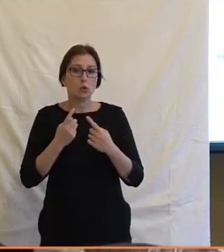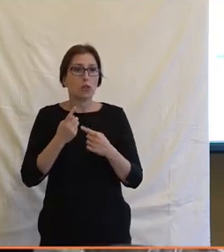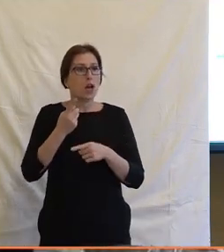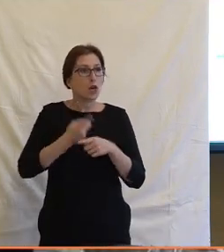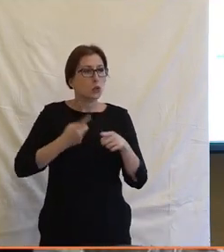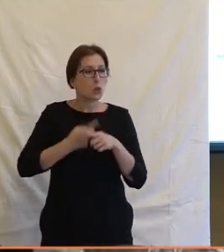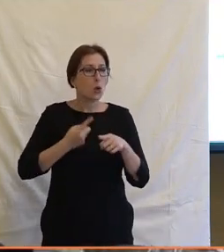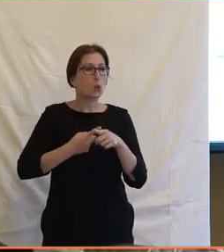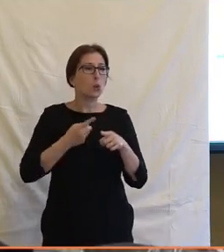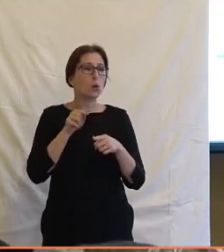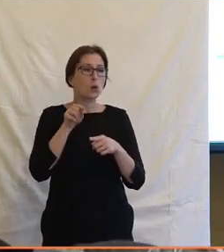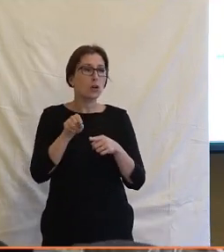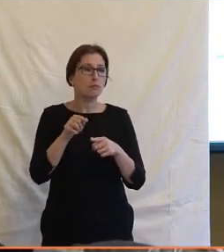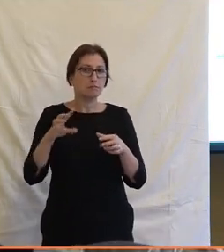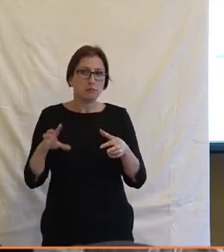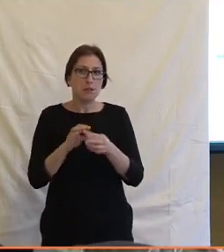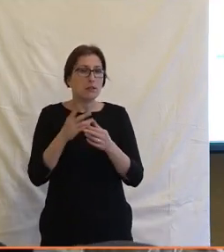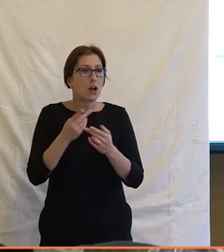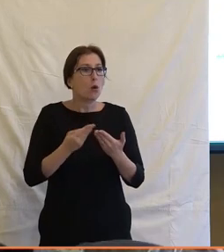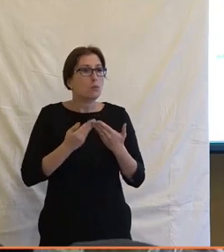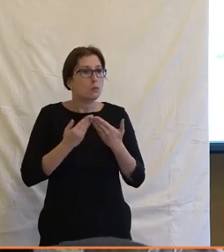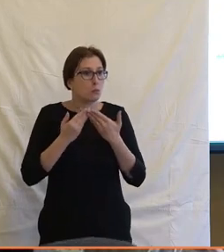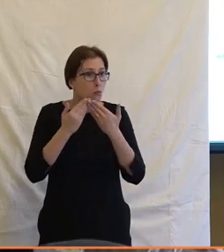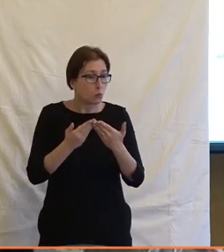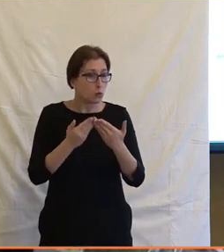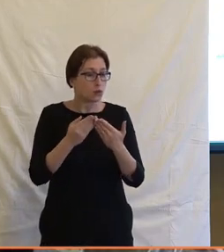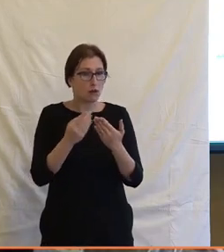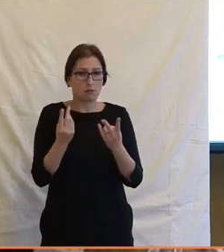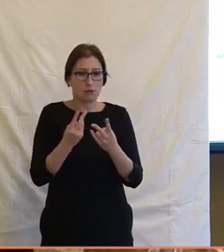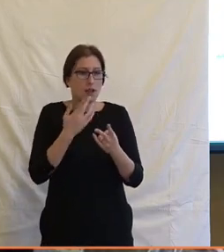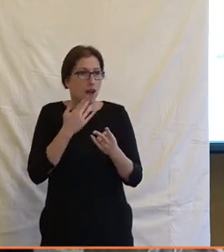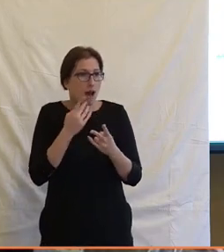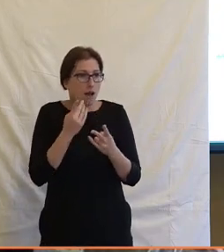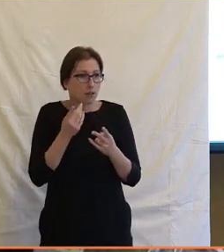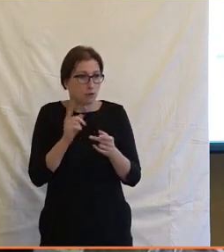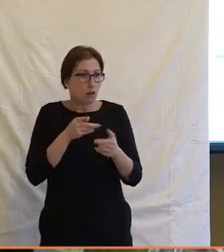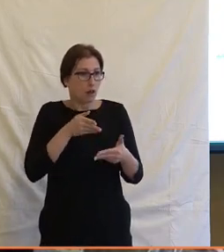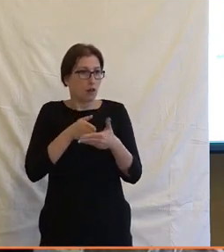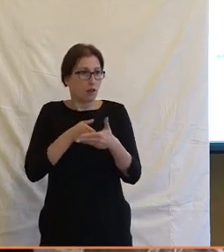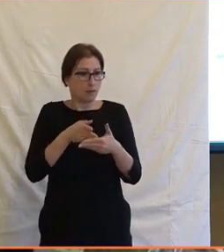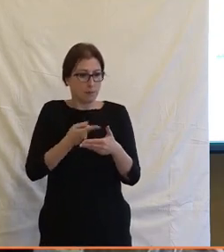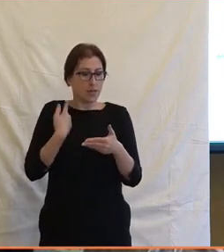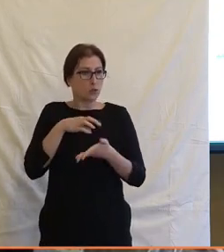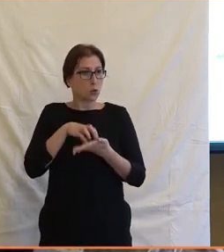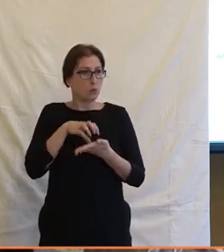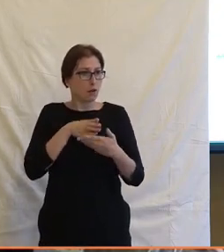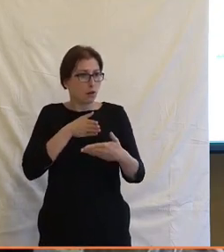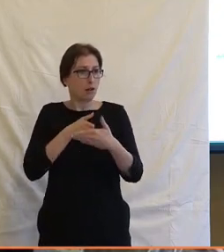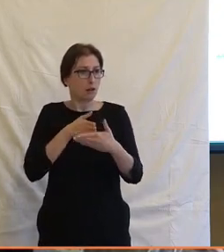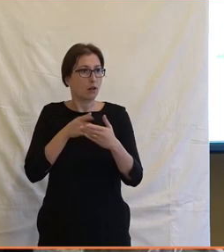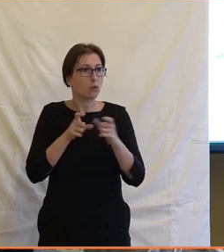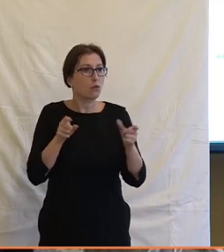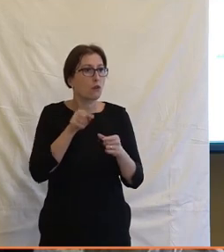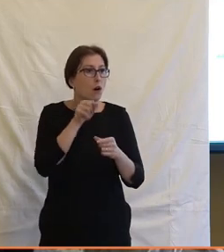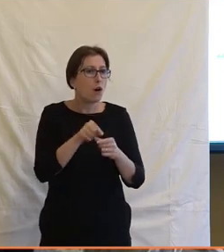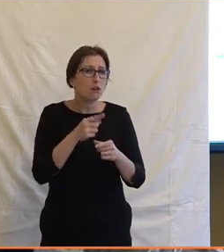ta domácnost byla uznána jako kompenzační pomůcka. Tady jsme poněkud narazili, protože vlastně nám bylo řečeno, že ti to